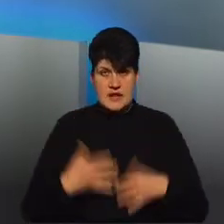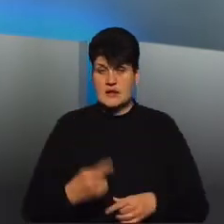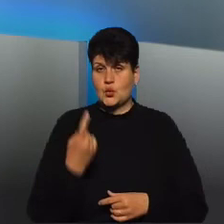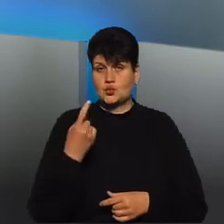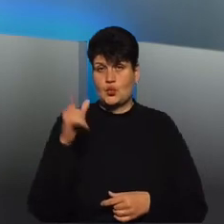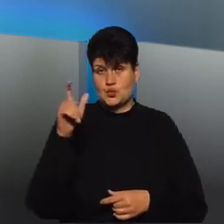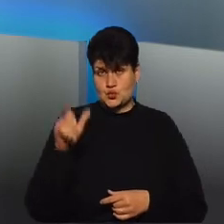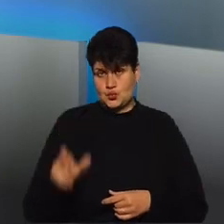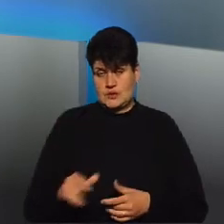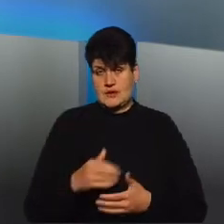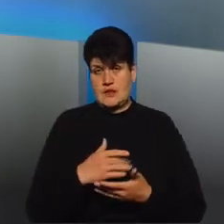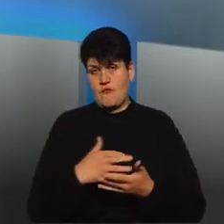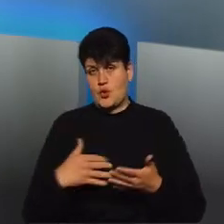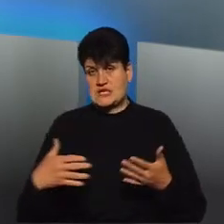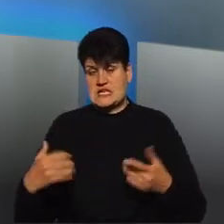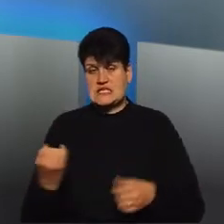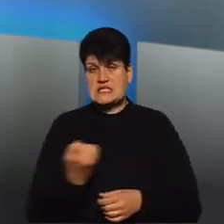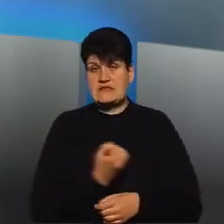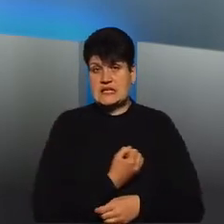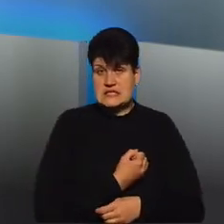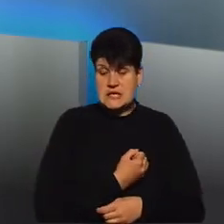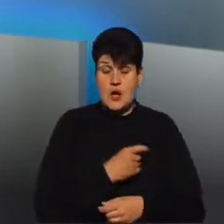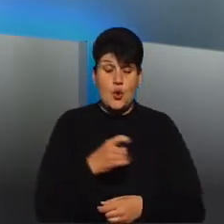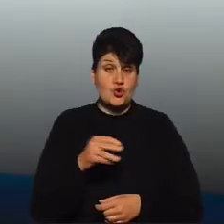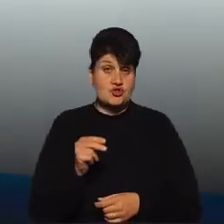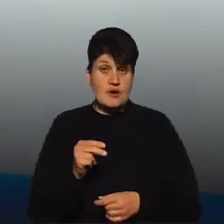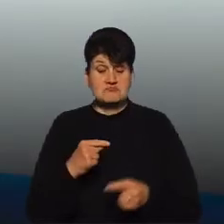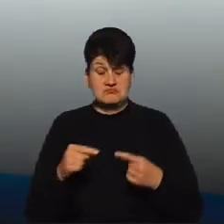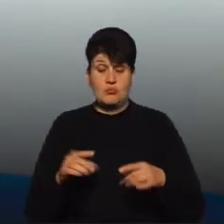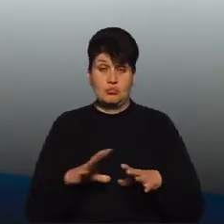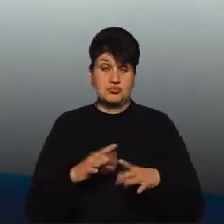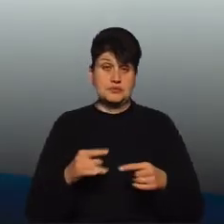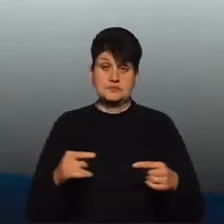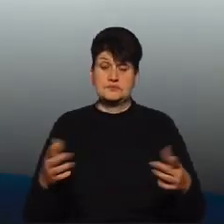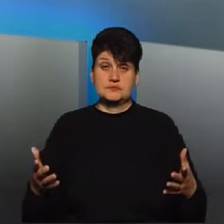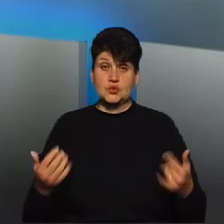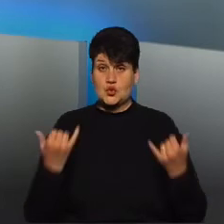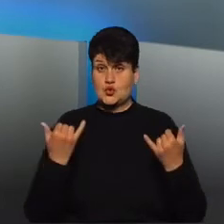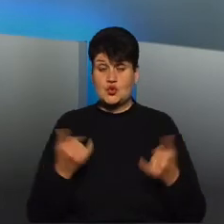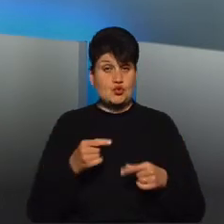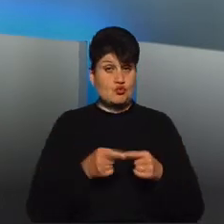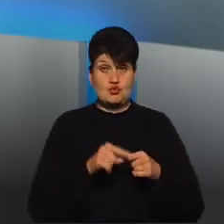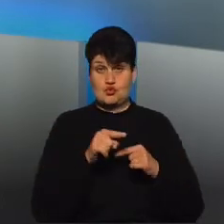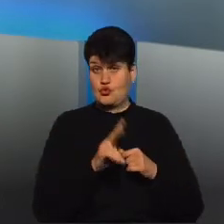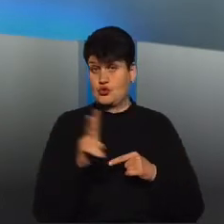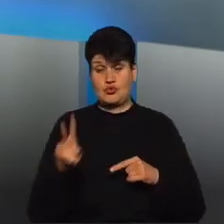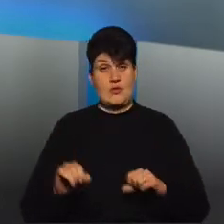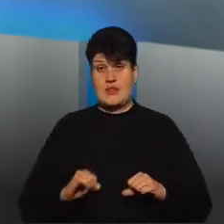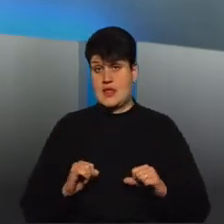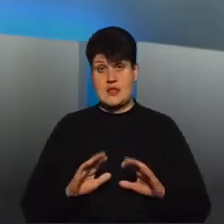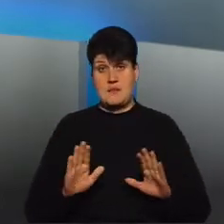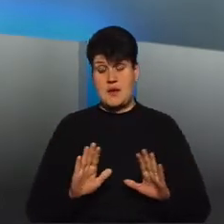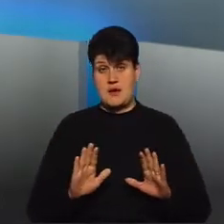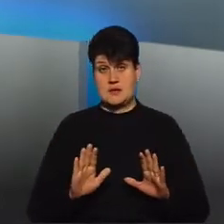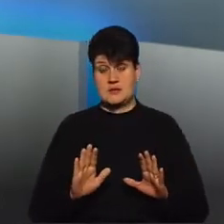процесі вакцинації, хоча реакції були, так. Сьогодні ніхто і не намагається,